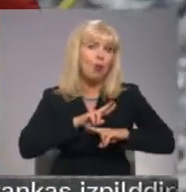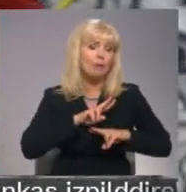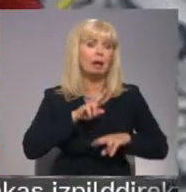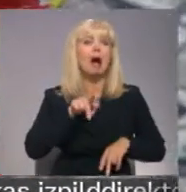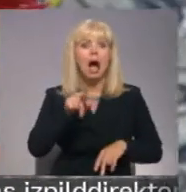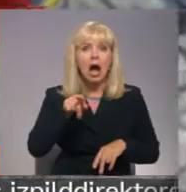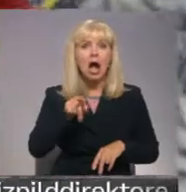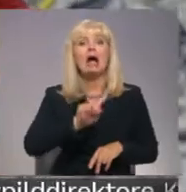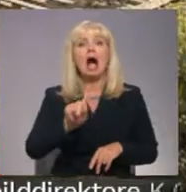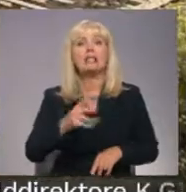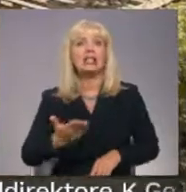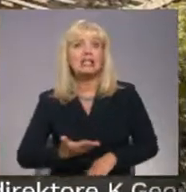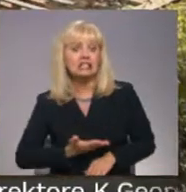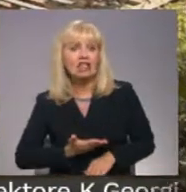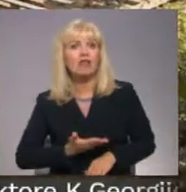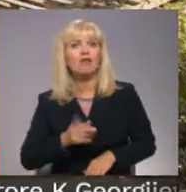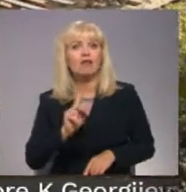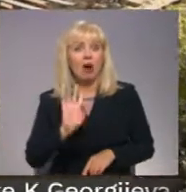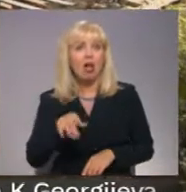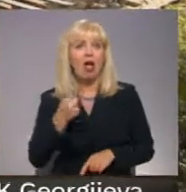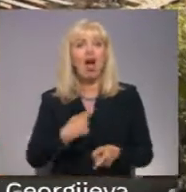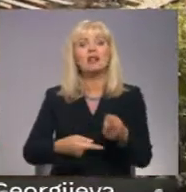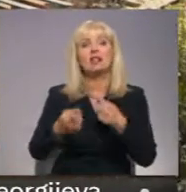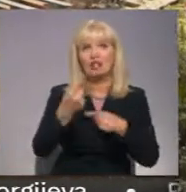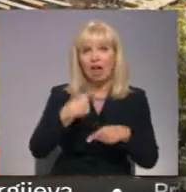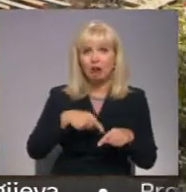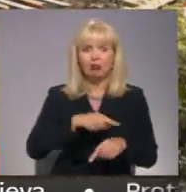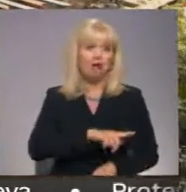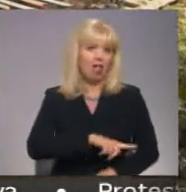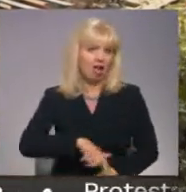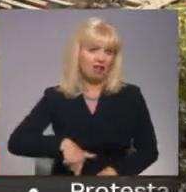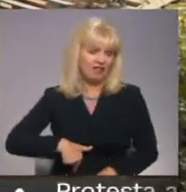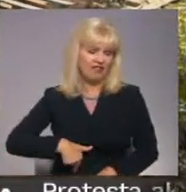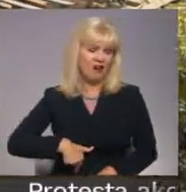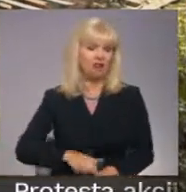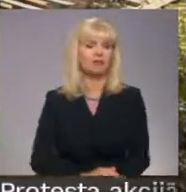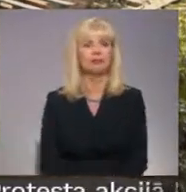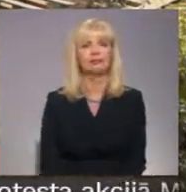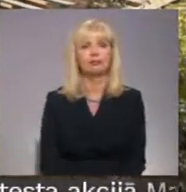800 no tiem, kur izdzīvoja, lai atgrieztos Latvijā. Madara Līcīte, Ivo Žepickis, Latvijas televīzija.